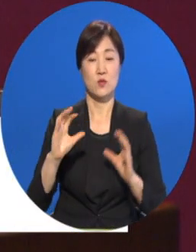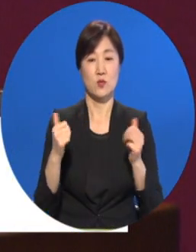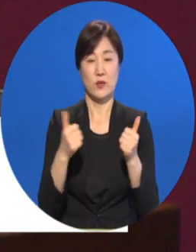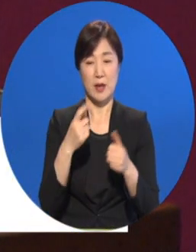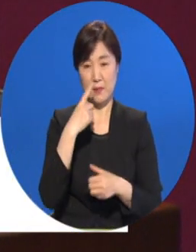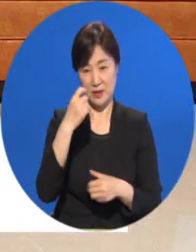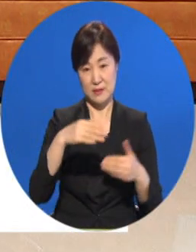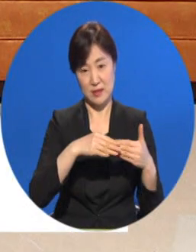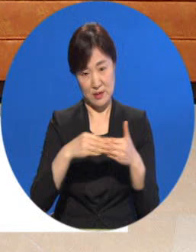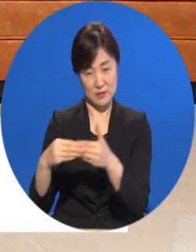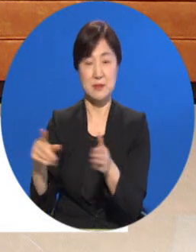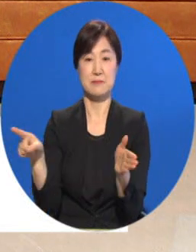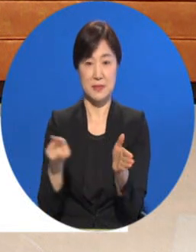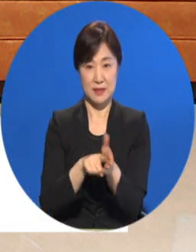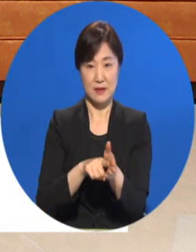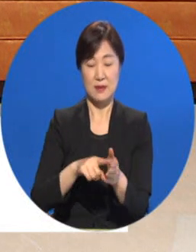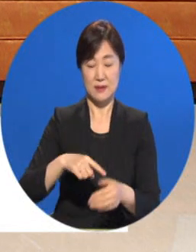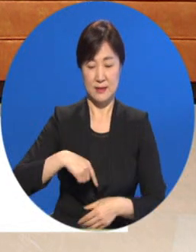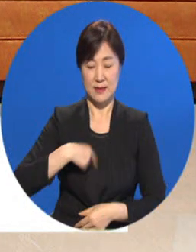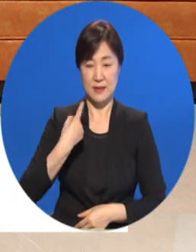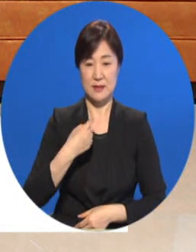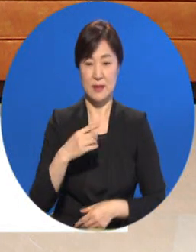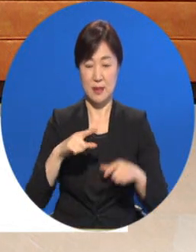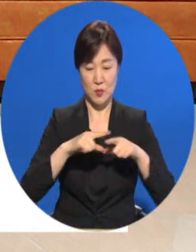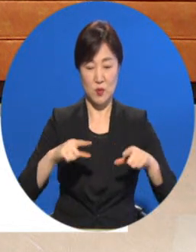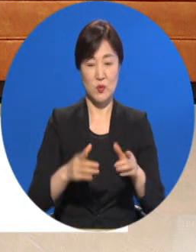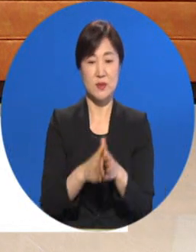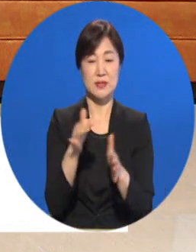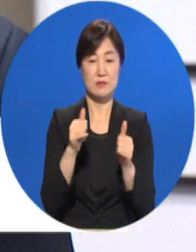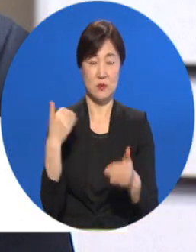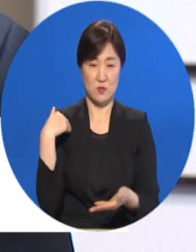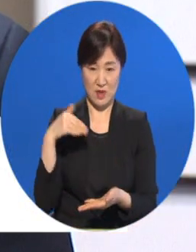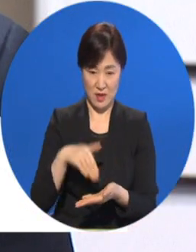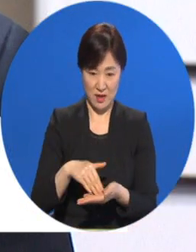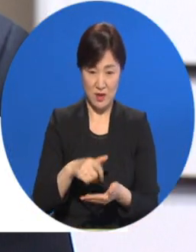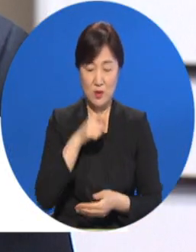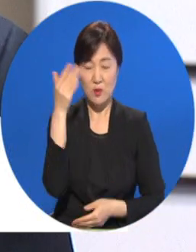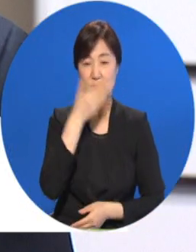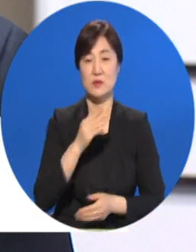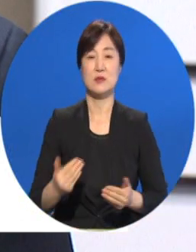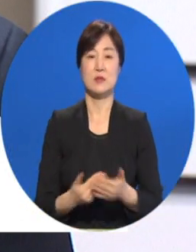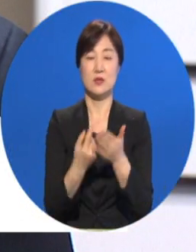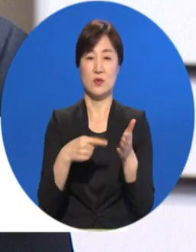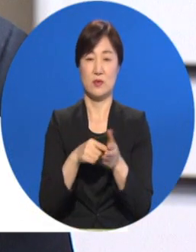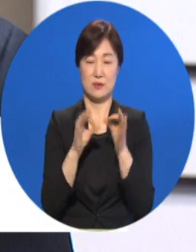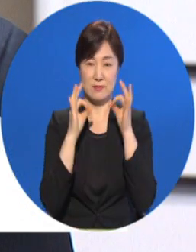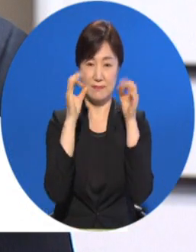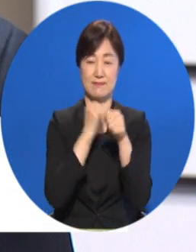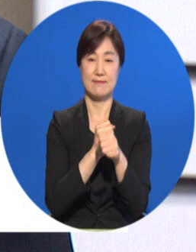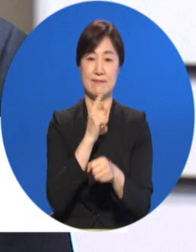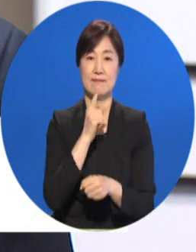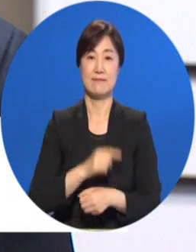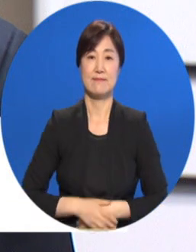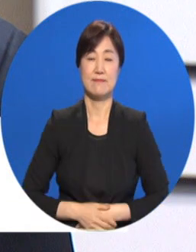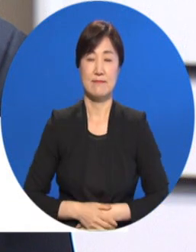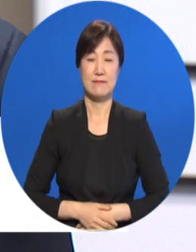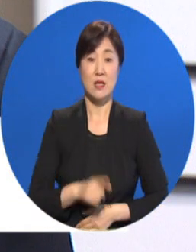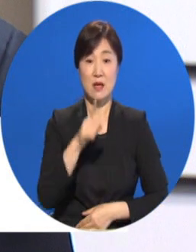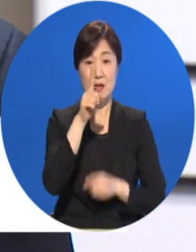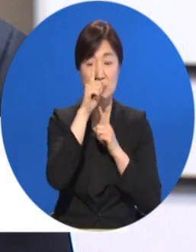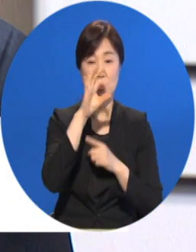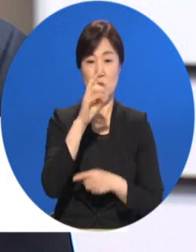믿는다며 자신은 평범한 시민으로 돌아가 여수 발전을 위해 나름의 역할을 하겠다고 밝혔습니다. 이용주